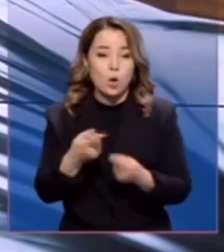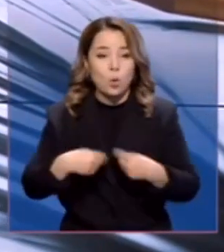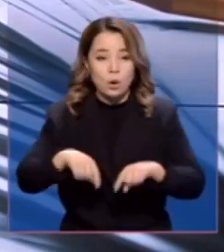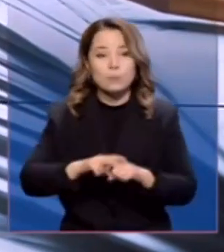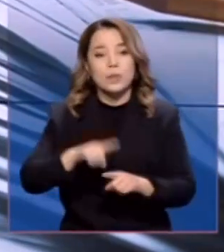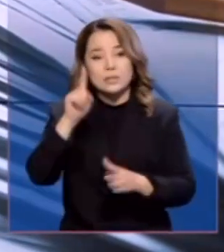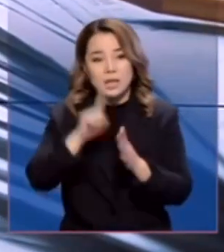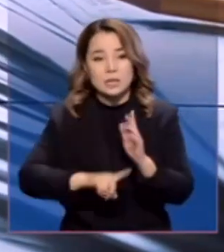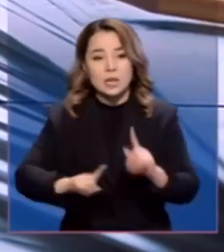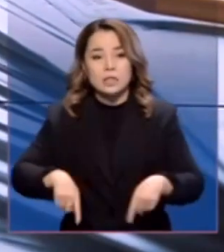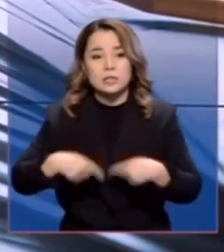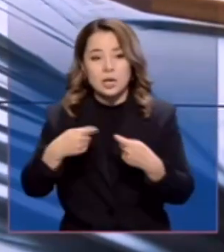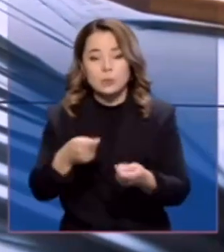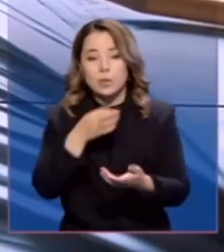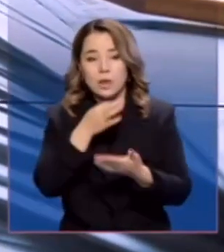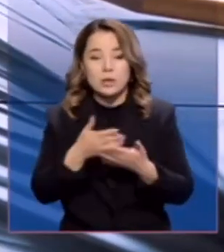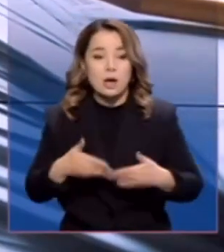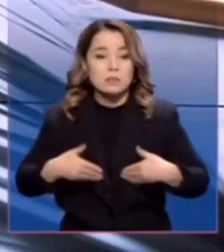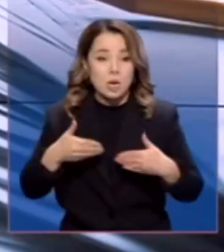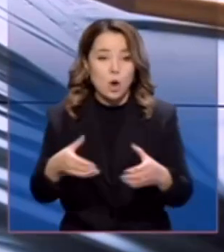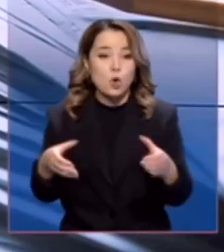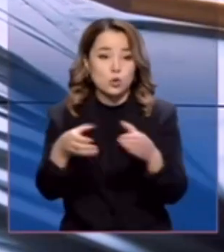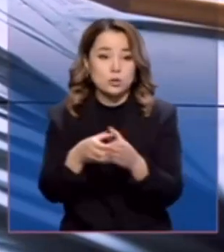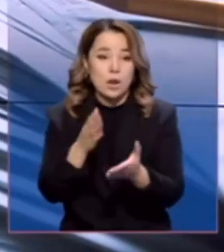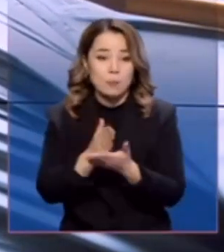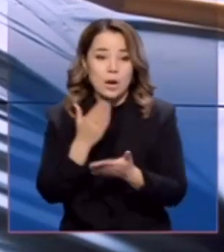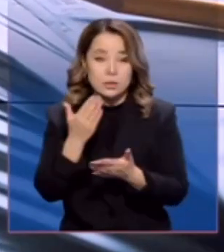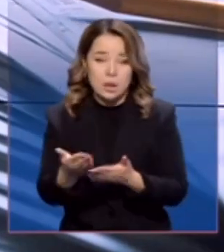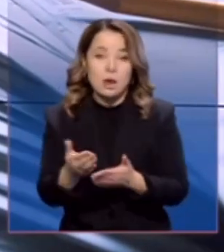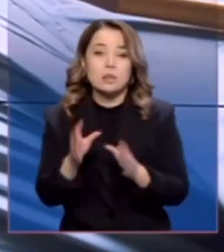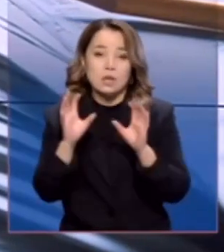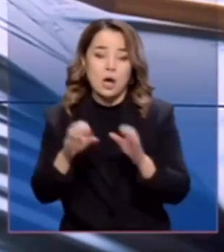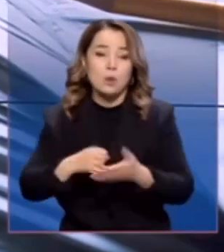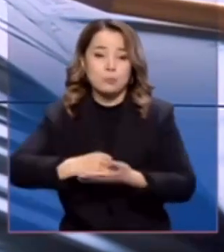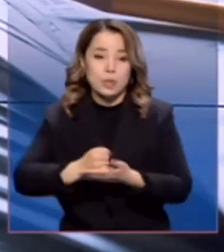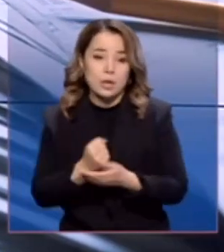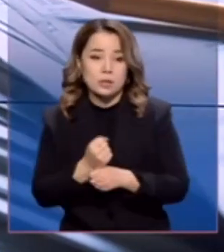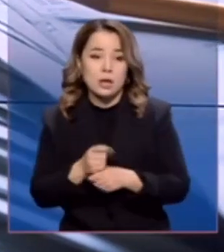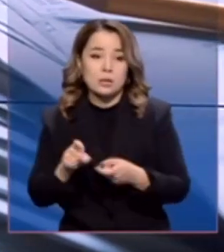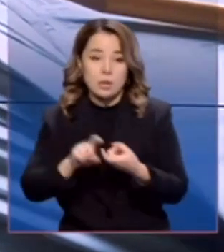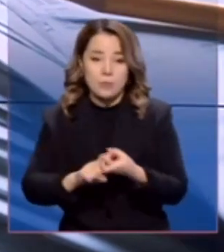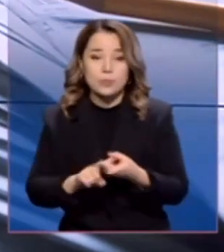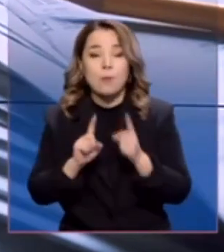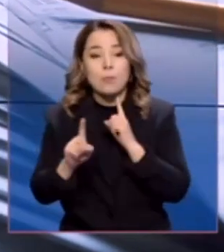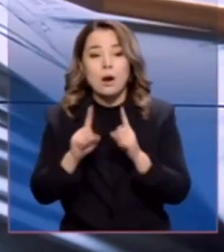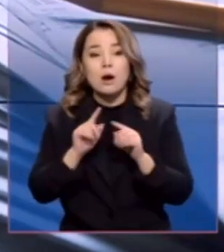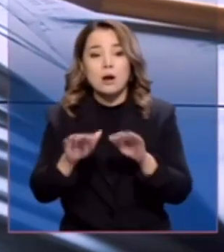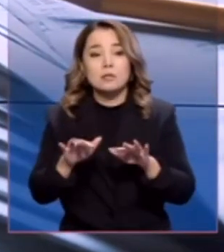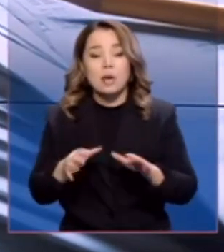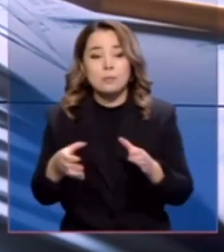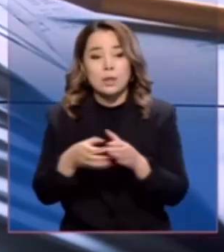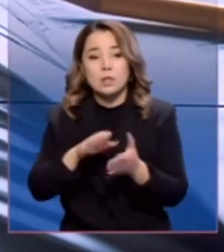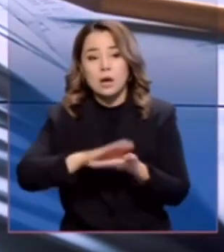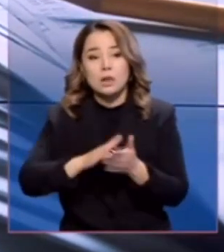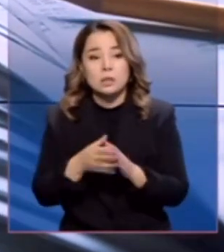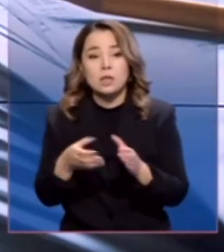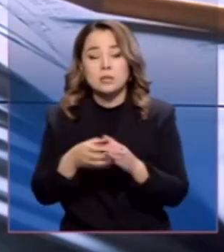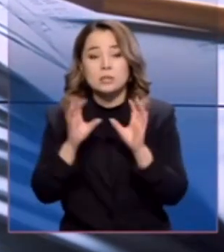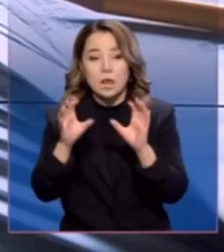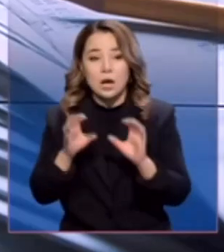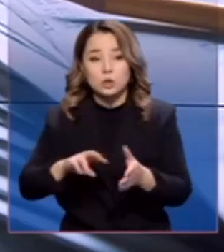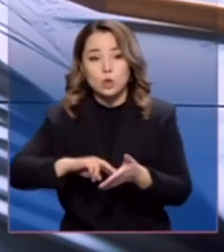сенім кеңесінде ұсынған еді. Кейін заң жүзінде бекітілді. Айтпақшы, парламенттік оппозиция туралы заң